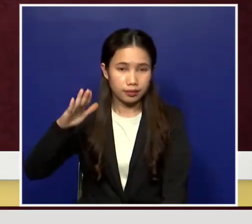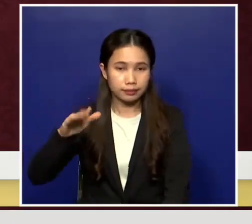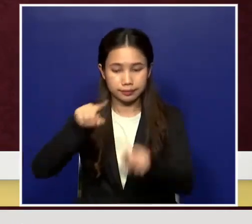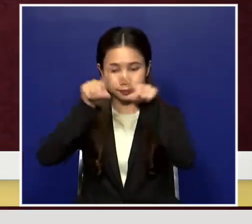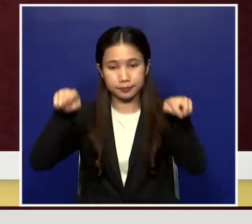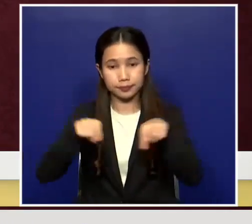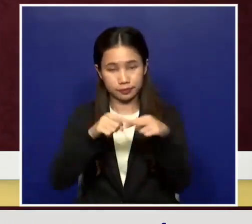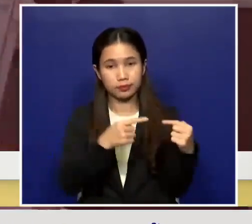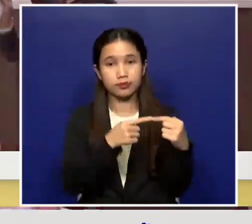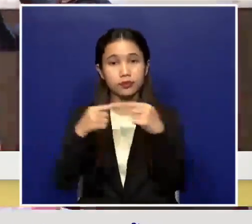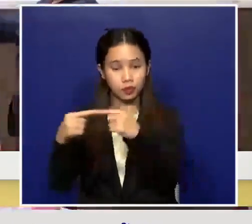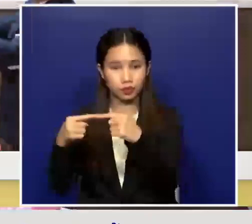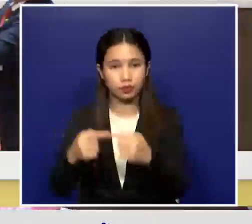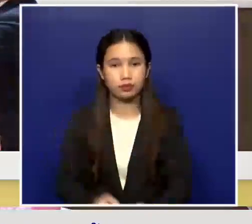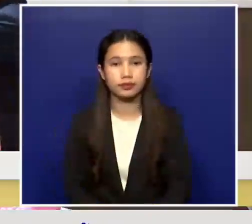ป